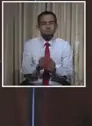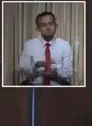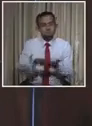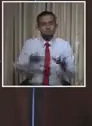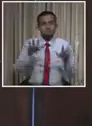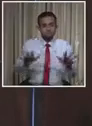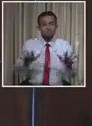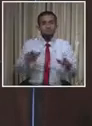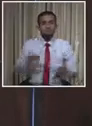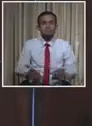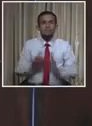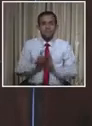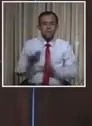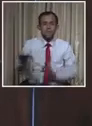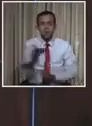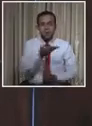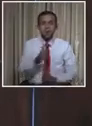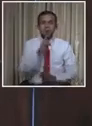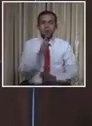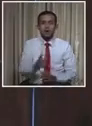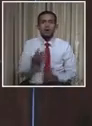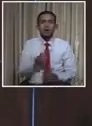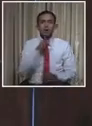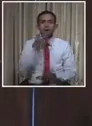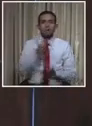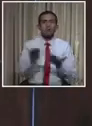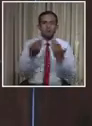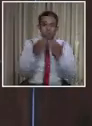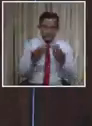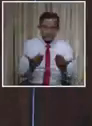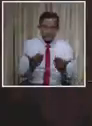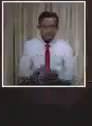සූදානම් කියන එක මේ උත්තරීතර සභාව හමුවේ තබමින් මානි හඬනවා. බොහොම ස්තුතියි. බොහොම ස්තුතියි කරුමන්තුමා.